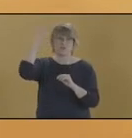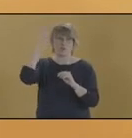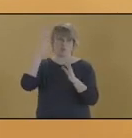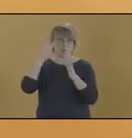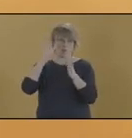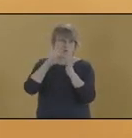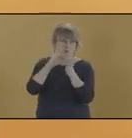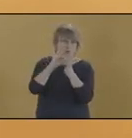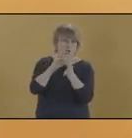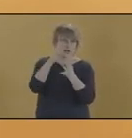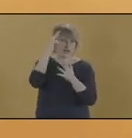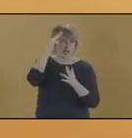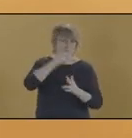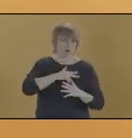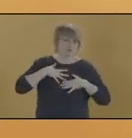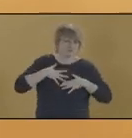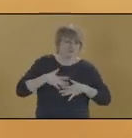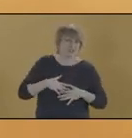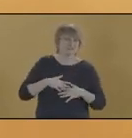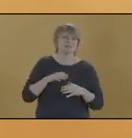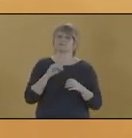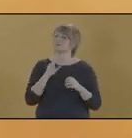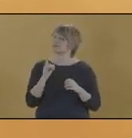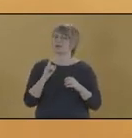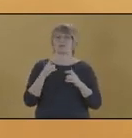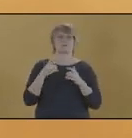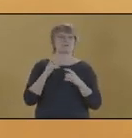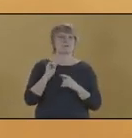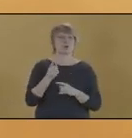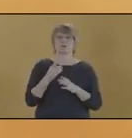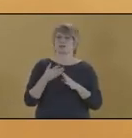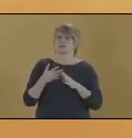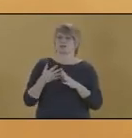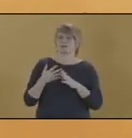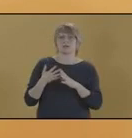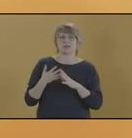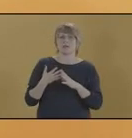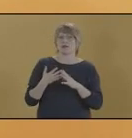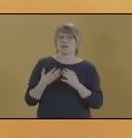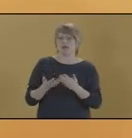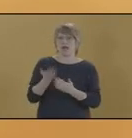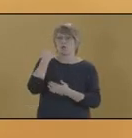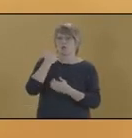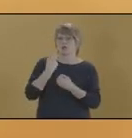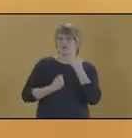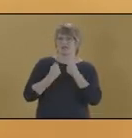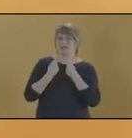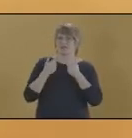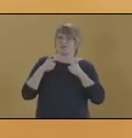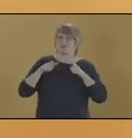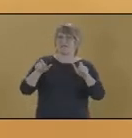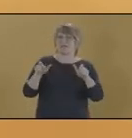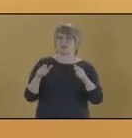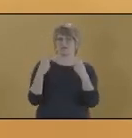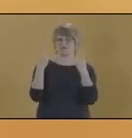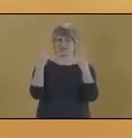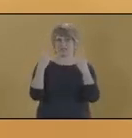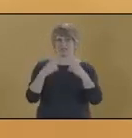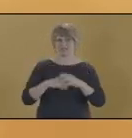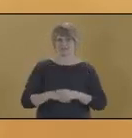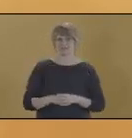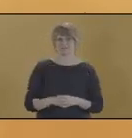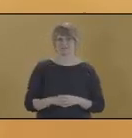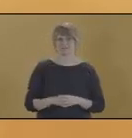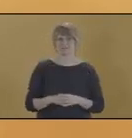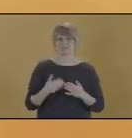schwierig. Deswegen ist Prävention angesagt. Und da möchte ich jetzt noch mal kurz